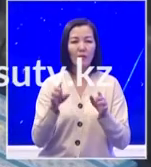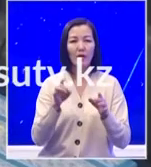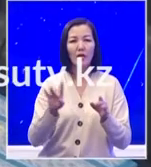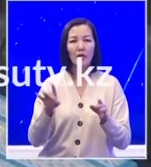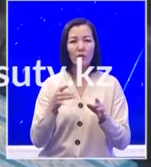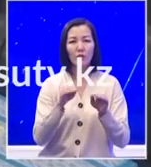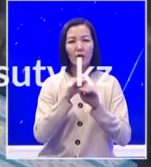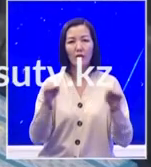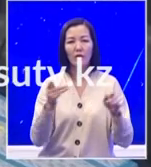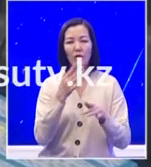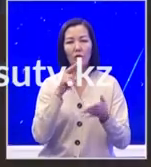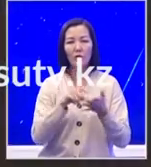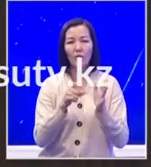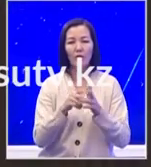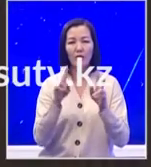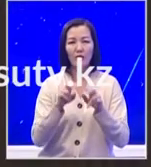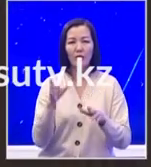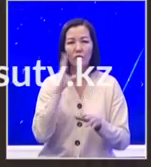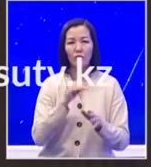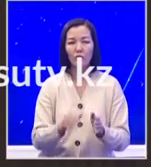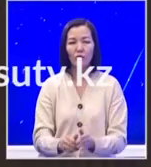жетіп, ұлттық палатада қаралуы мүмкін.